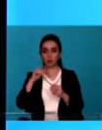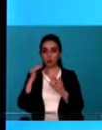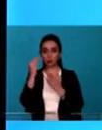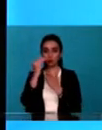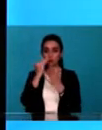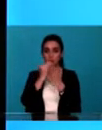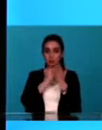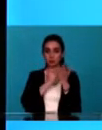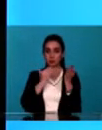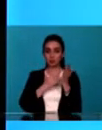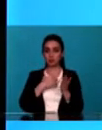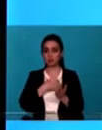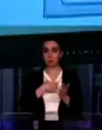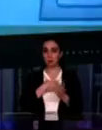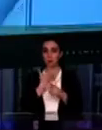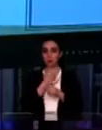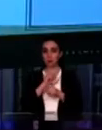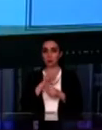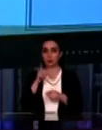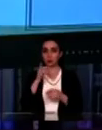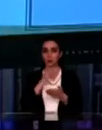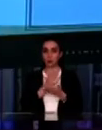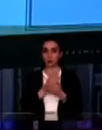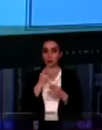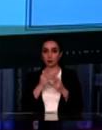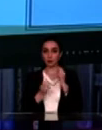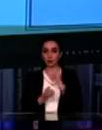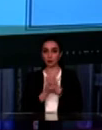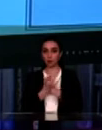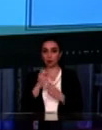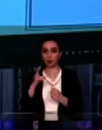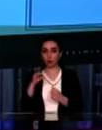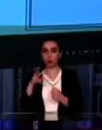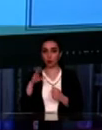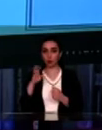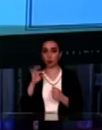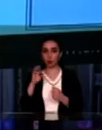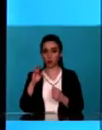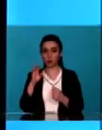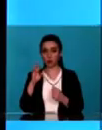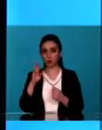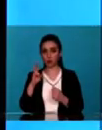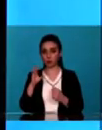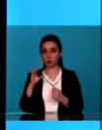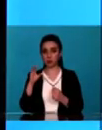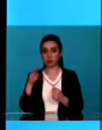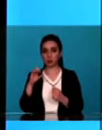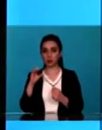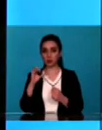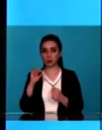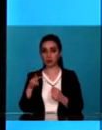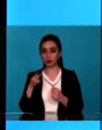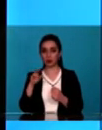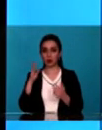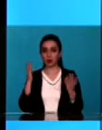списка. И самое важное свойство, которое является у Combo Box, это Style. То есть он отвечает,